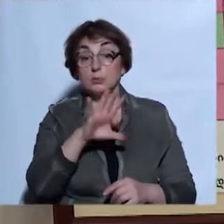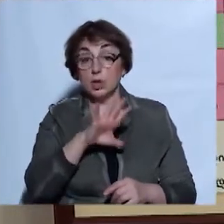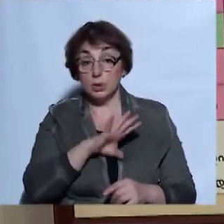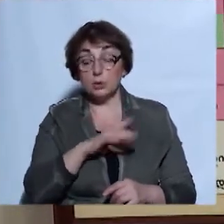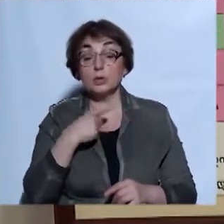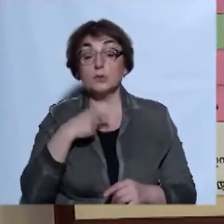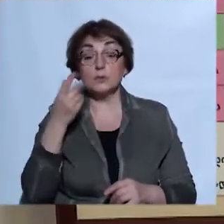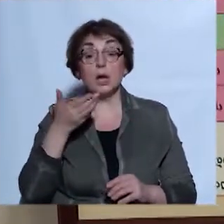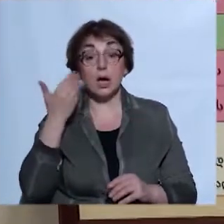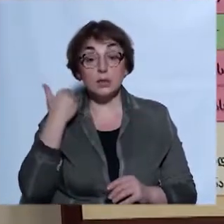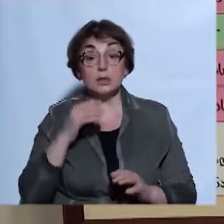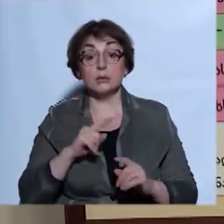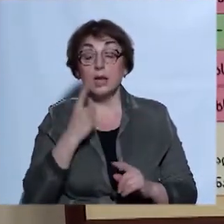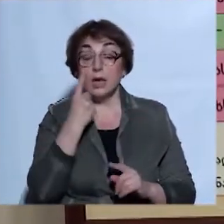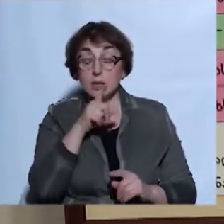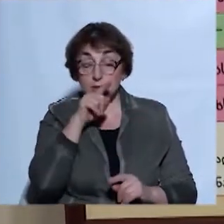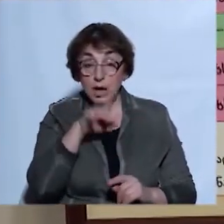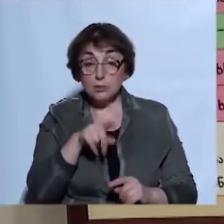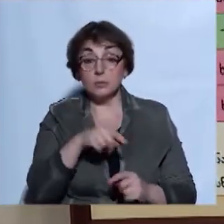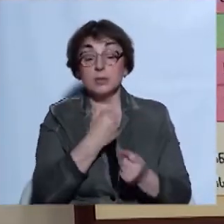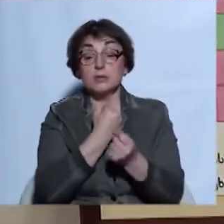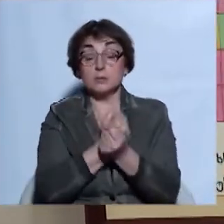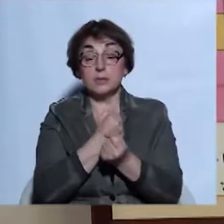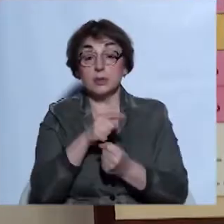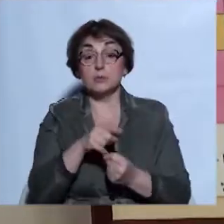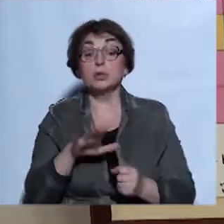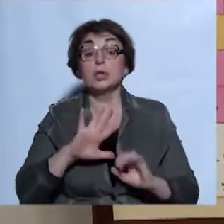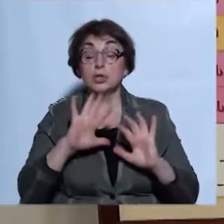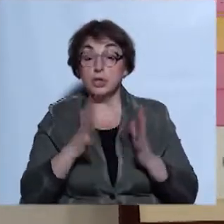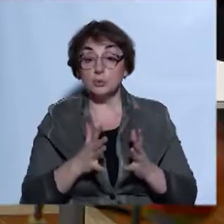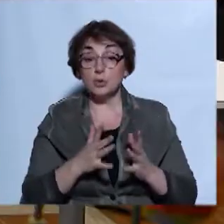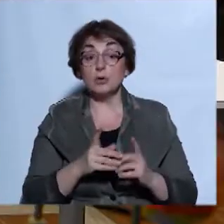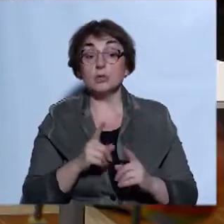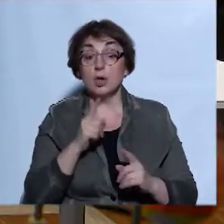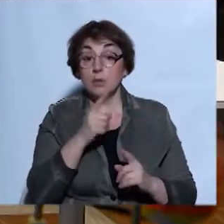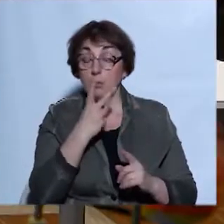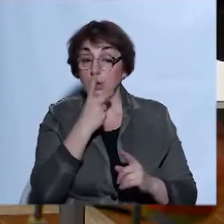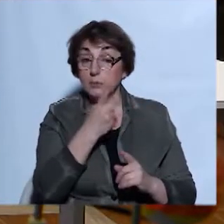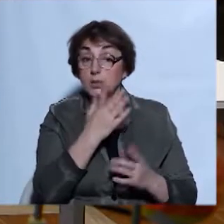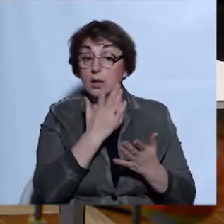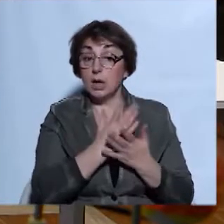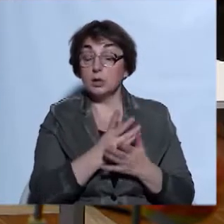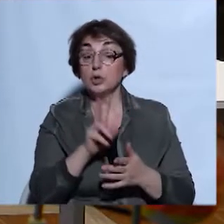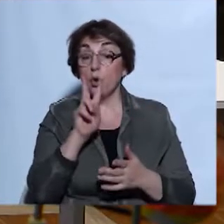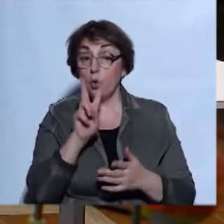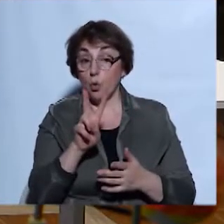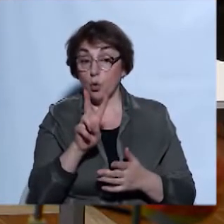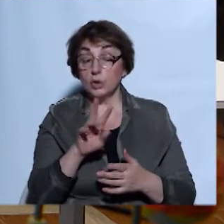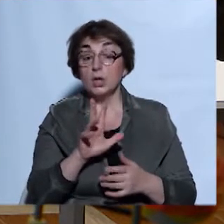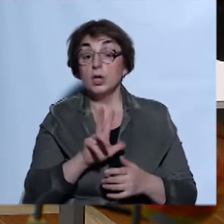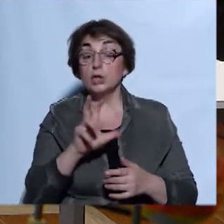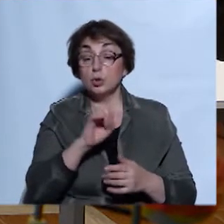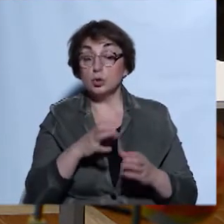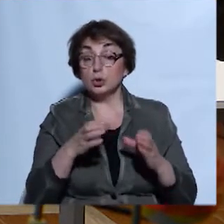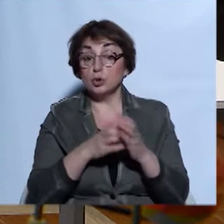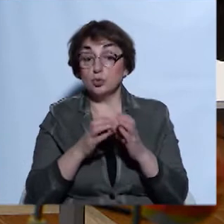ჩვენ განვიხილეთ ერთატომიანი სპირტების შემთხვევაში. თუმცა ვინაიდან აქ გვაქვს ორი ჰიდროქსილის ჯგუფი,